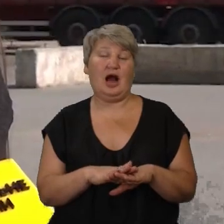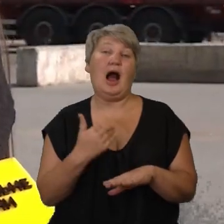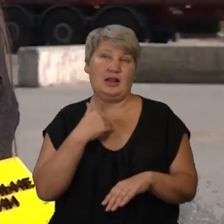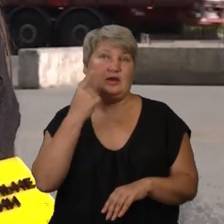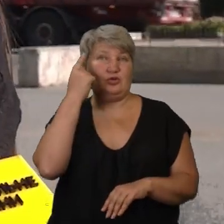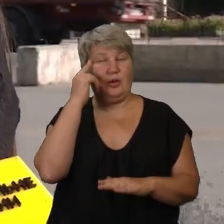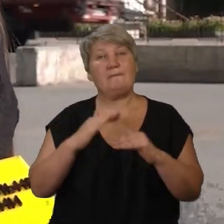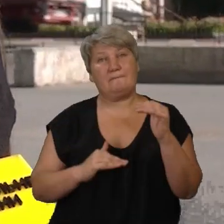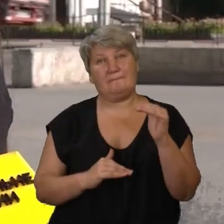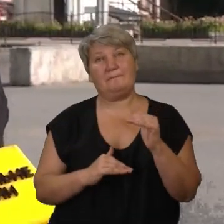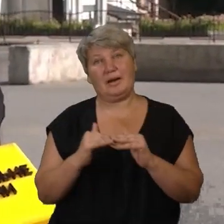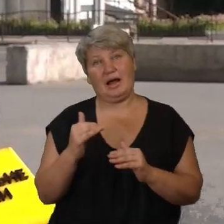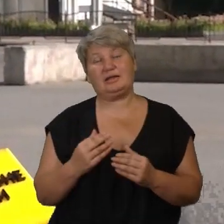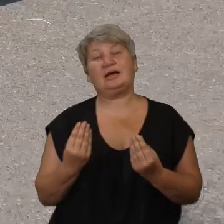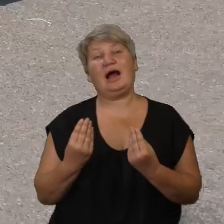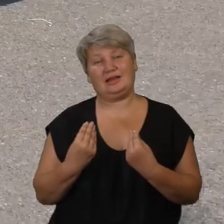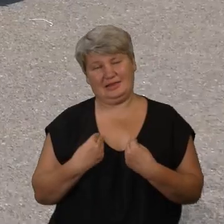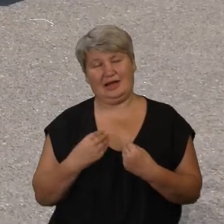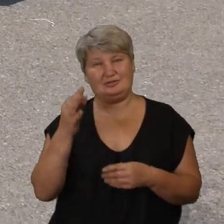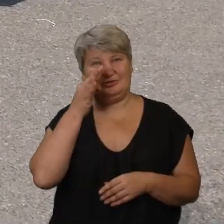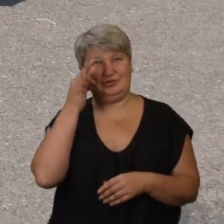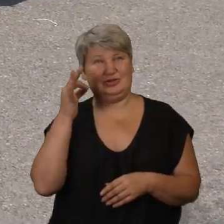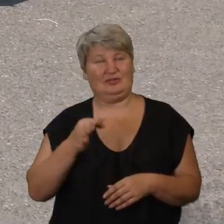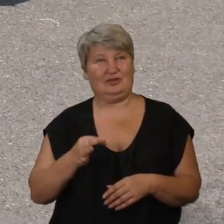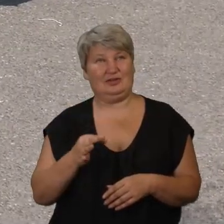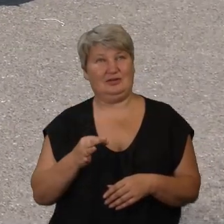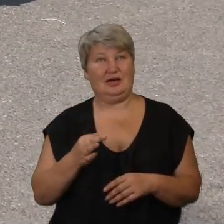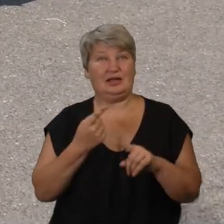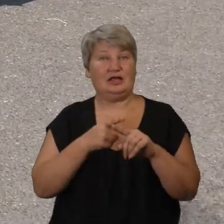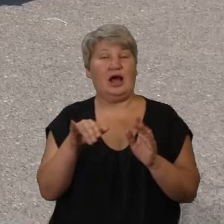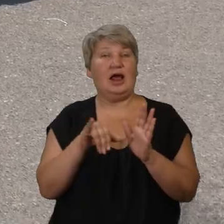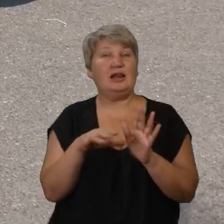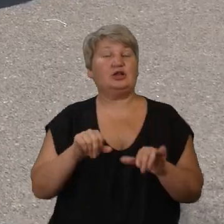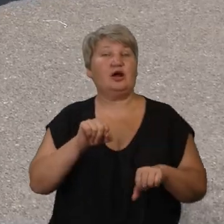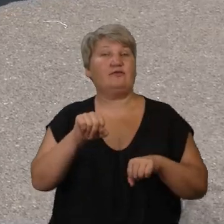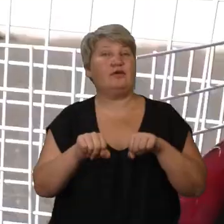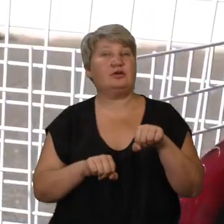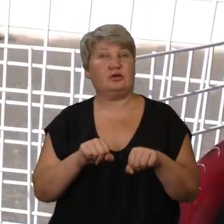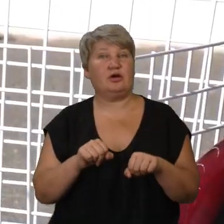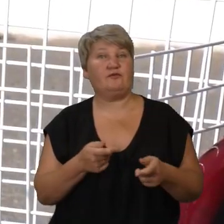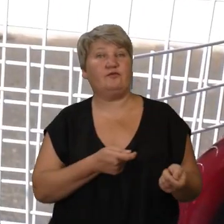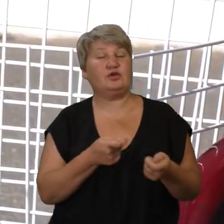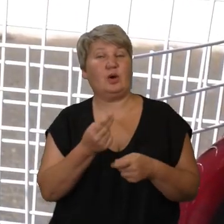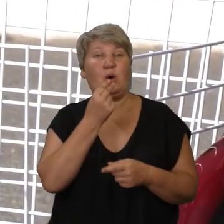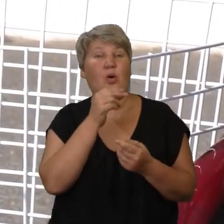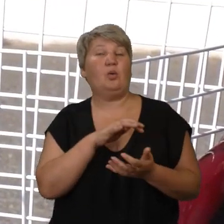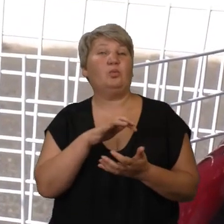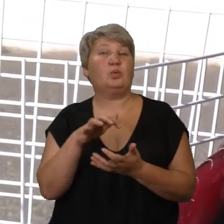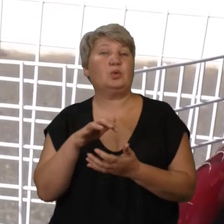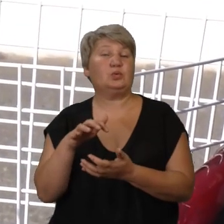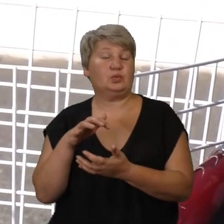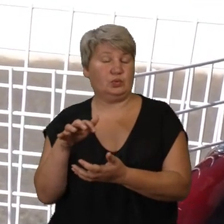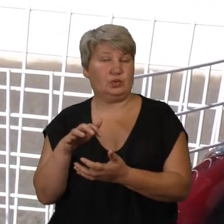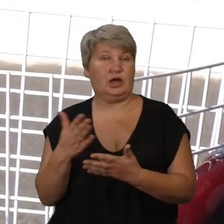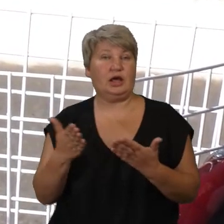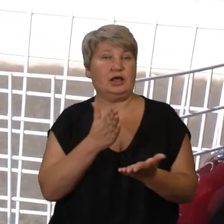практика вона дасть свої плоди на цьому електровелосипеді возитимуть продукти соціально вразливим сім'ям які